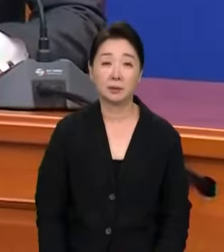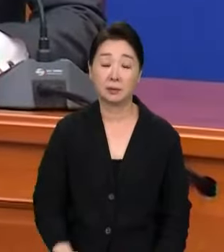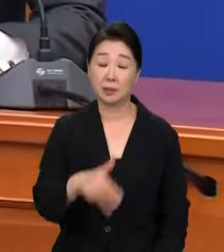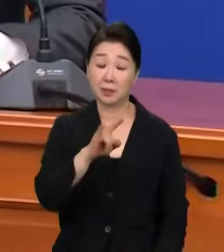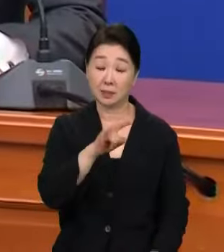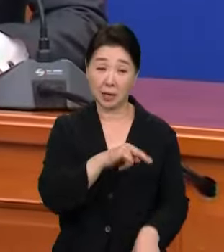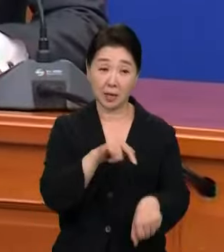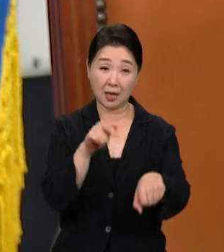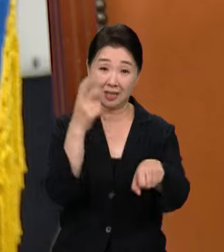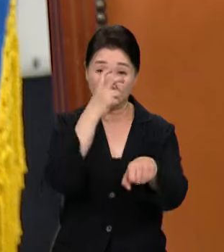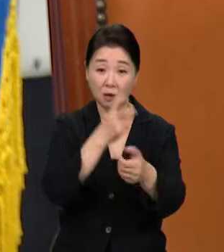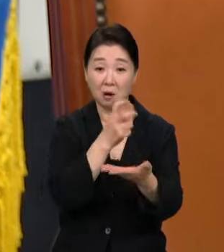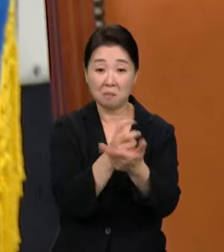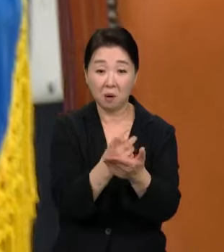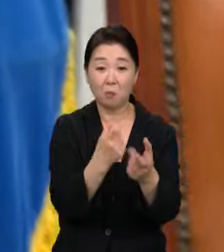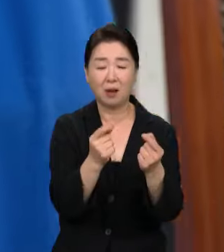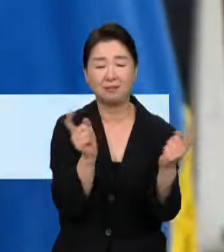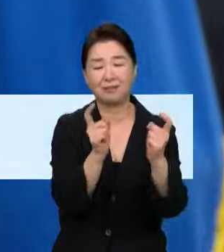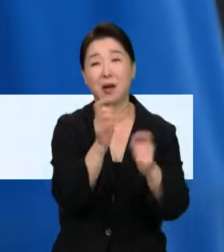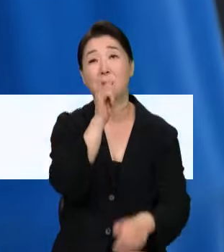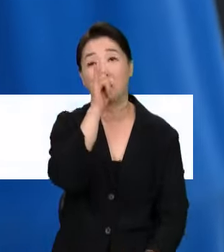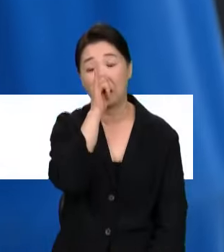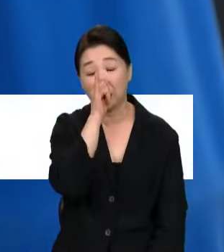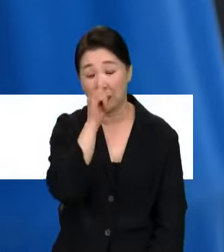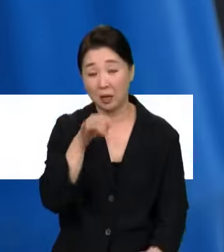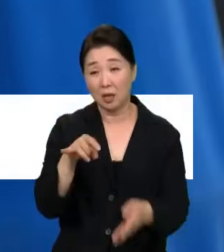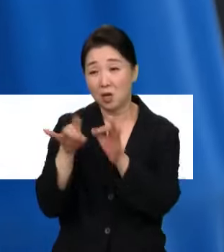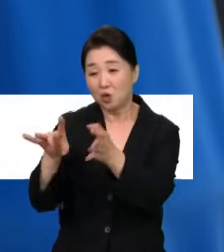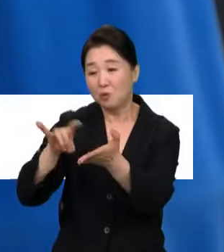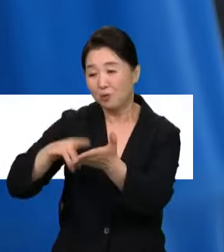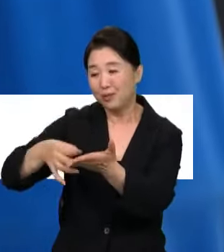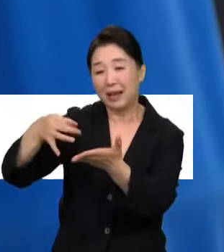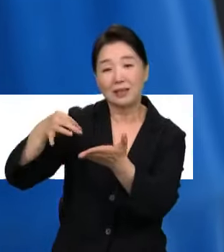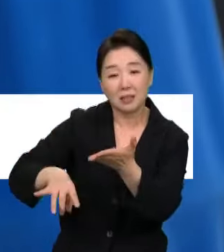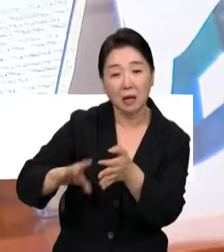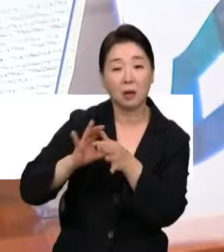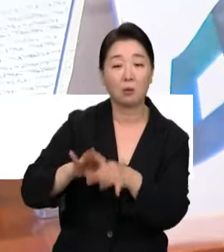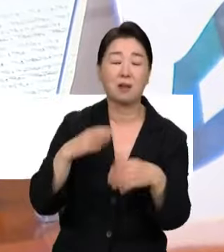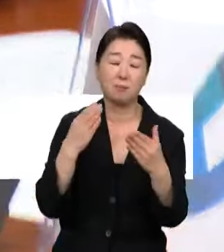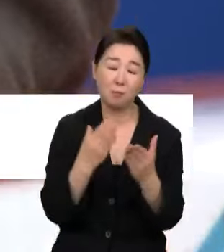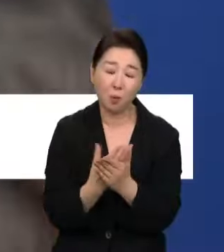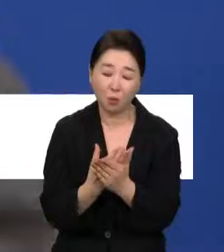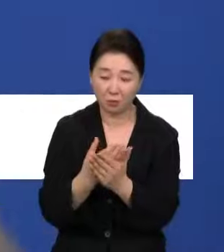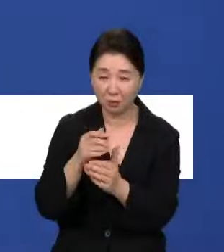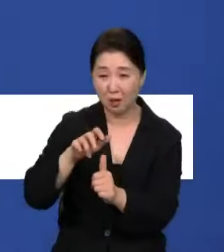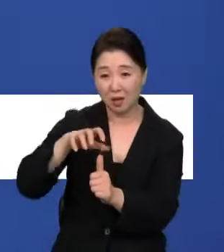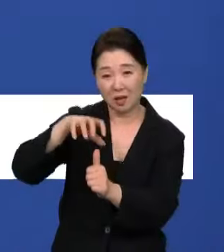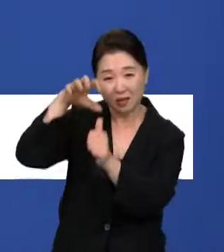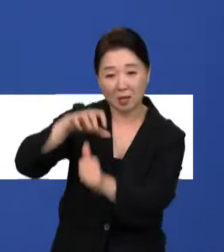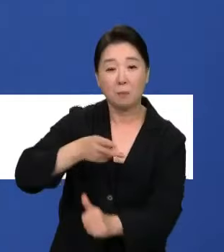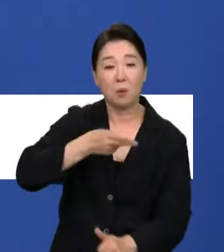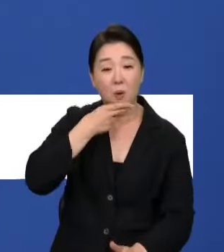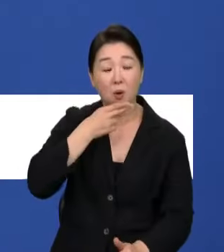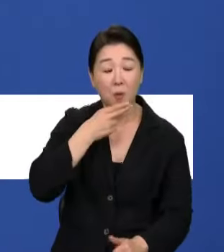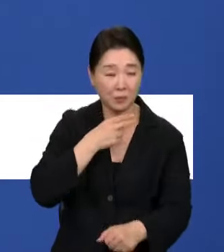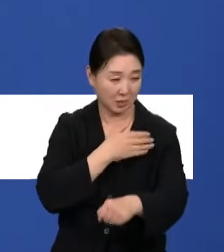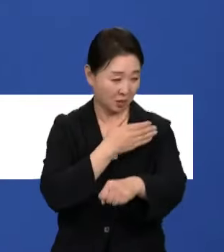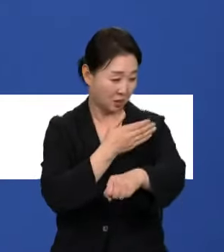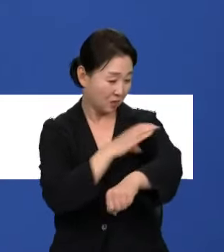여야가 맞붙으면서 금투세 폐지나 민생회복지원금 지급 등 다른 현안과 불체포 특권 폐지 같은 정치개혁 방안에 대한